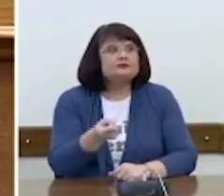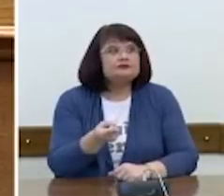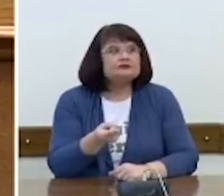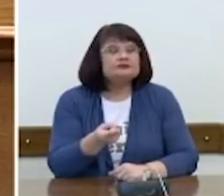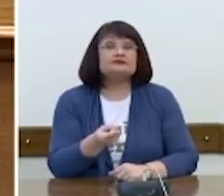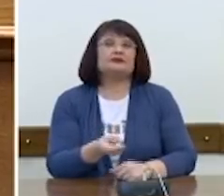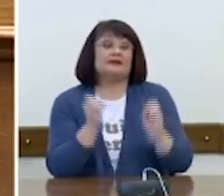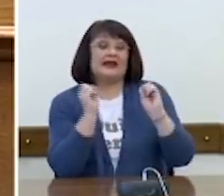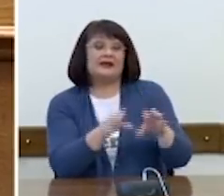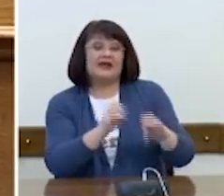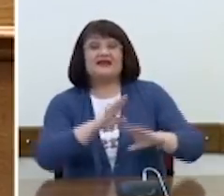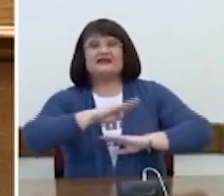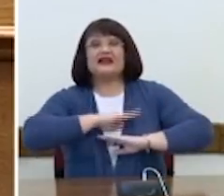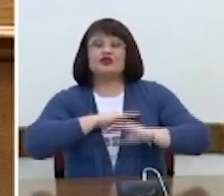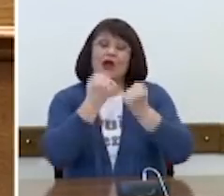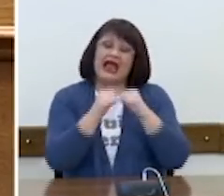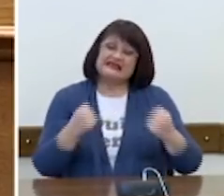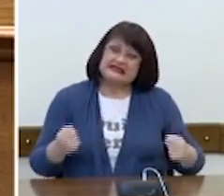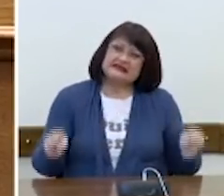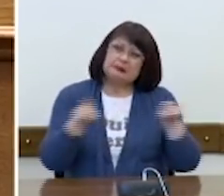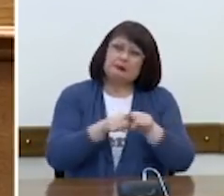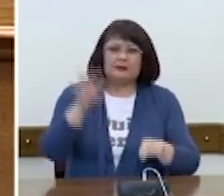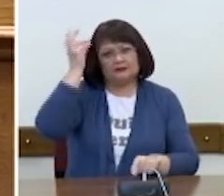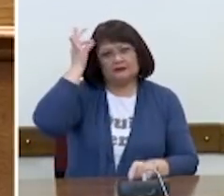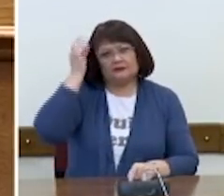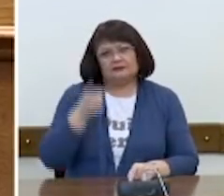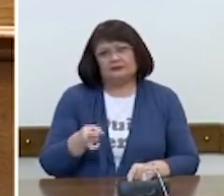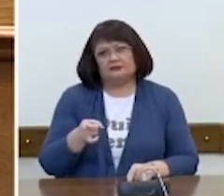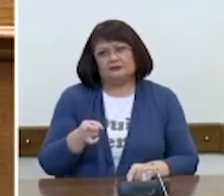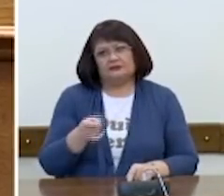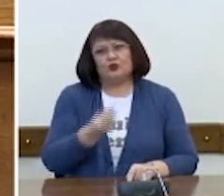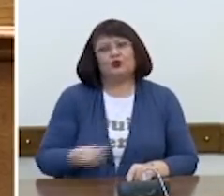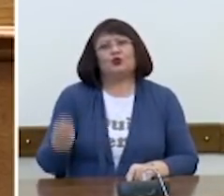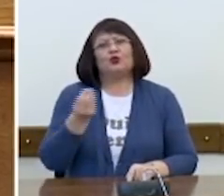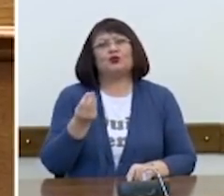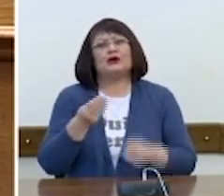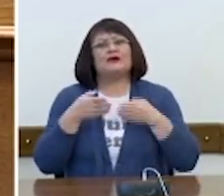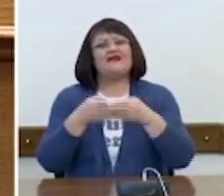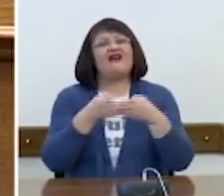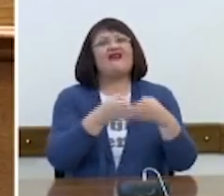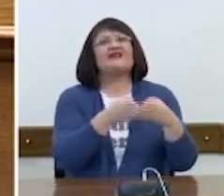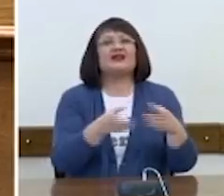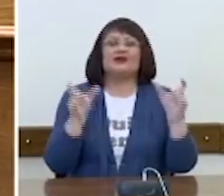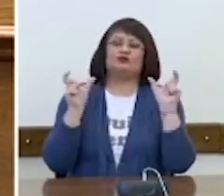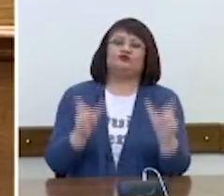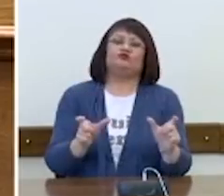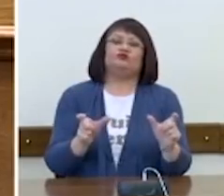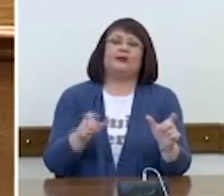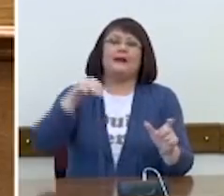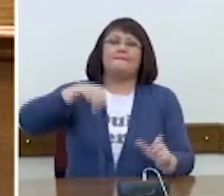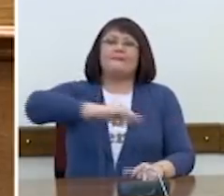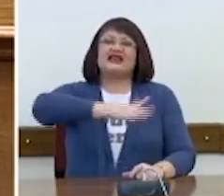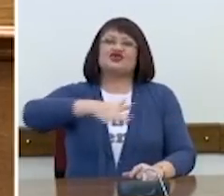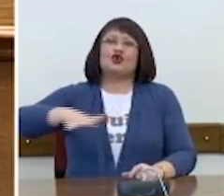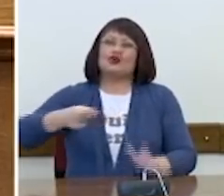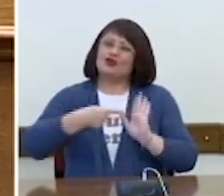και στρατιωτικές ασκήσεις κλπ. Στο πλαίσιο της αυξαμένης ναυτικής παρουσίας της Γαλλίας στη Μεσόγειο ή της